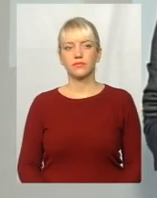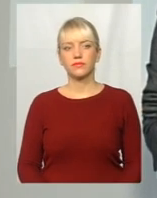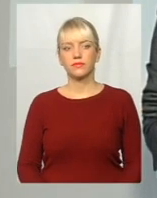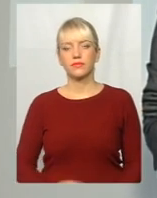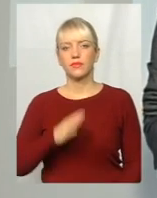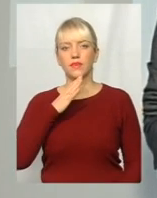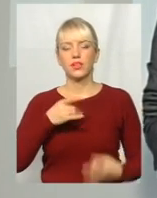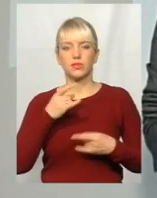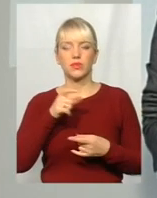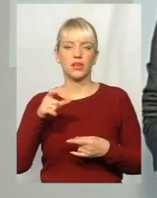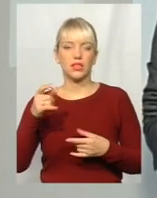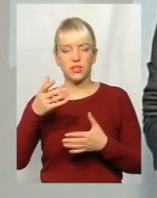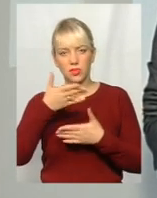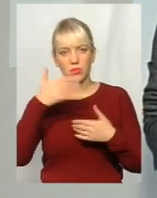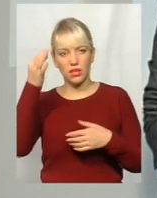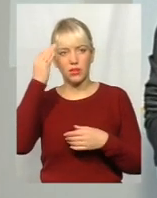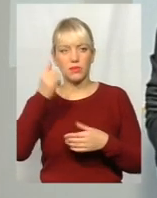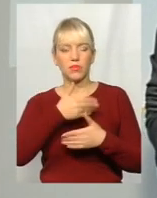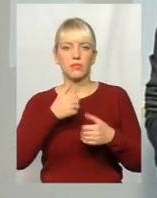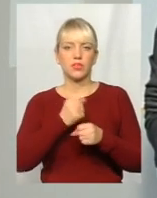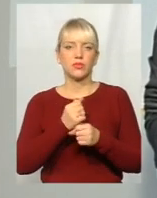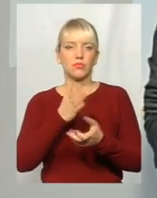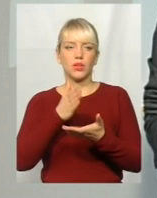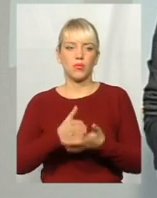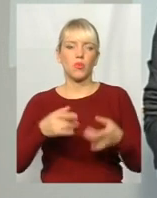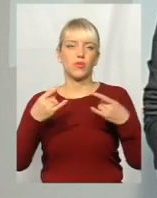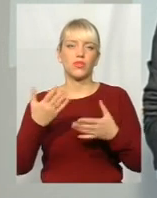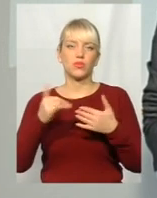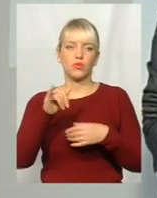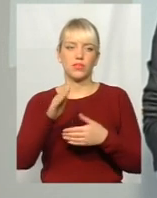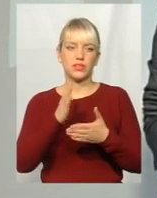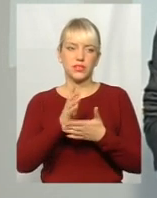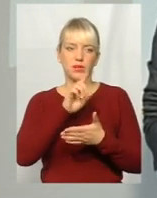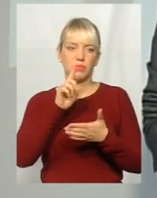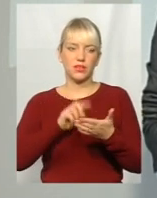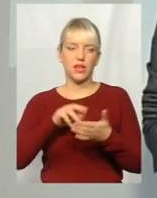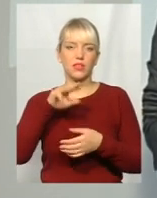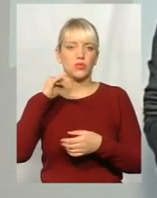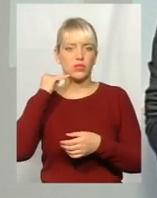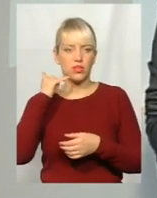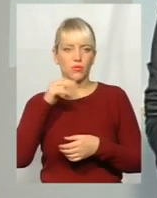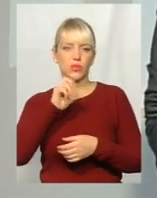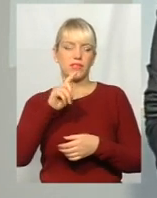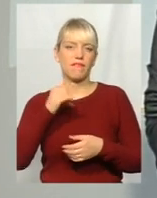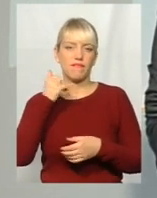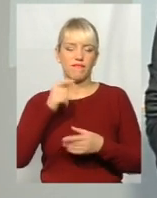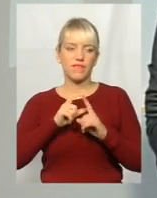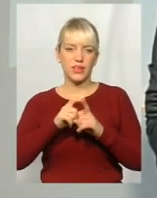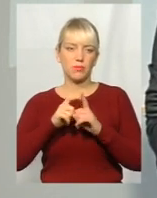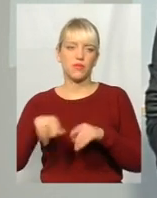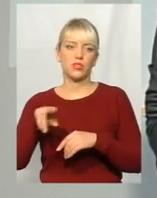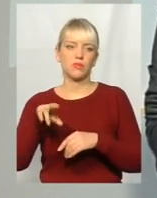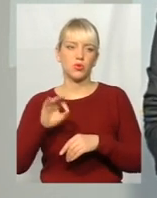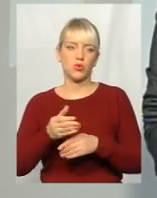Нашим телеглядачам нагадую, працюємо у прямому ефірі, тому якщо у вас є питання, то телефонуйте за відповідями до нас. А ми